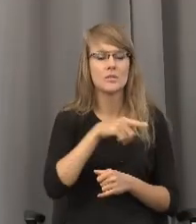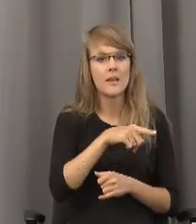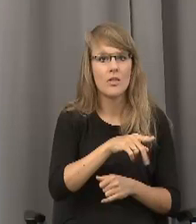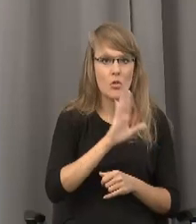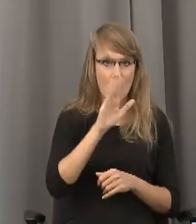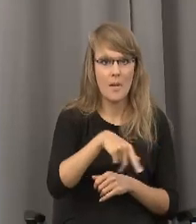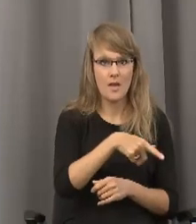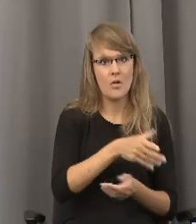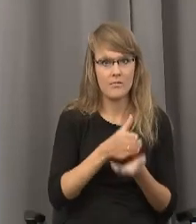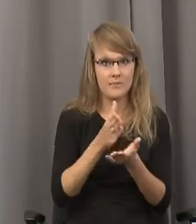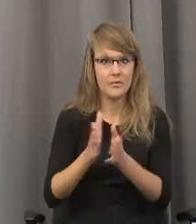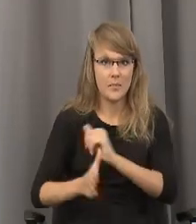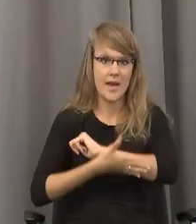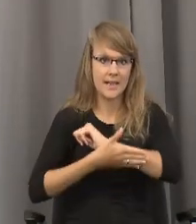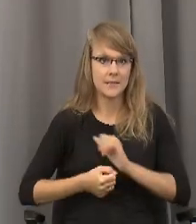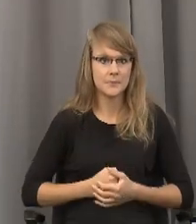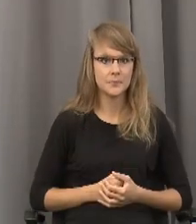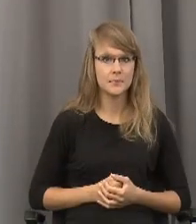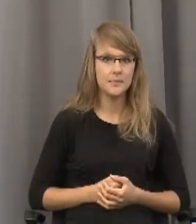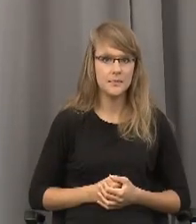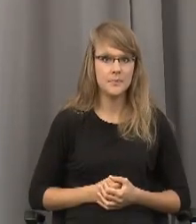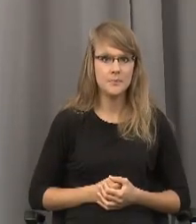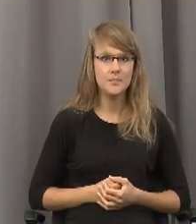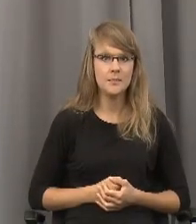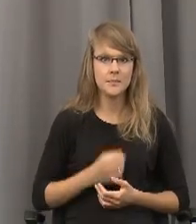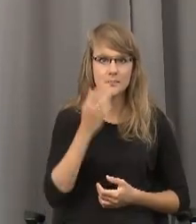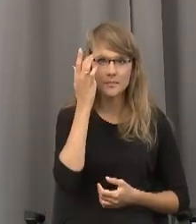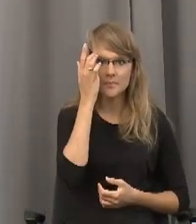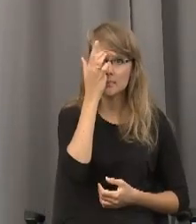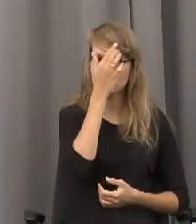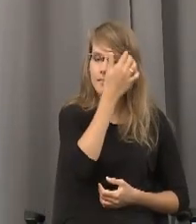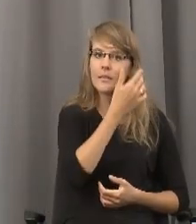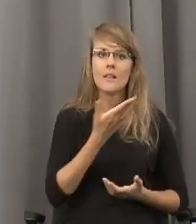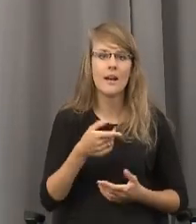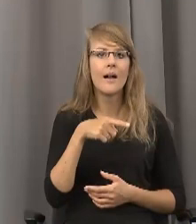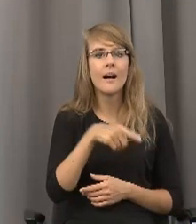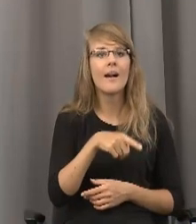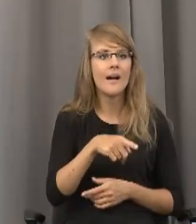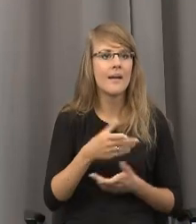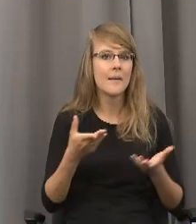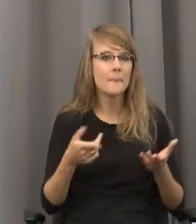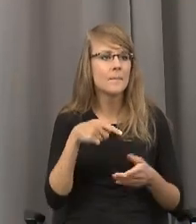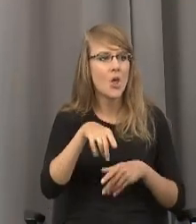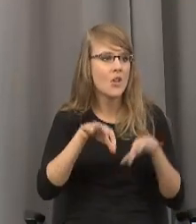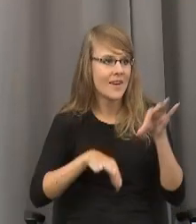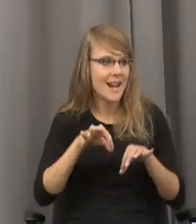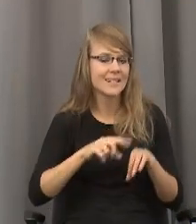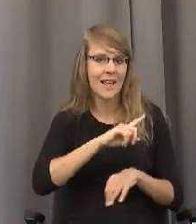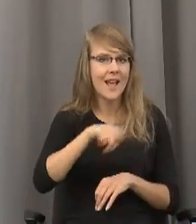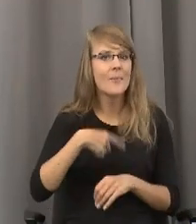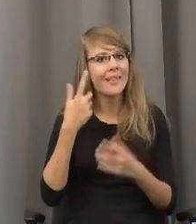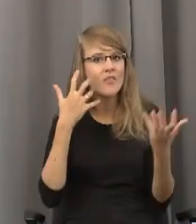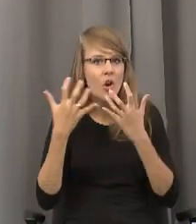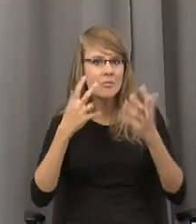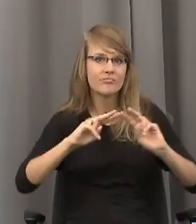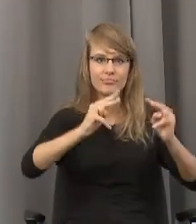obudowujących. I przechodząc teraz konkretnie do tej konferencji, oczywiście przekazujemy informacje tak jak z wszystkich innych, bo to z